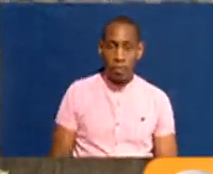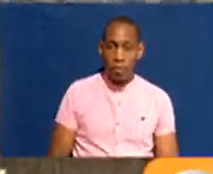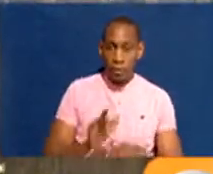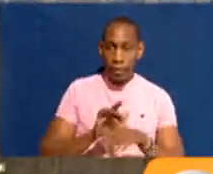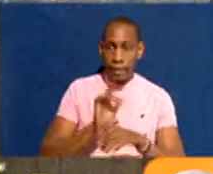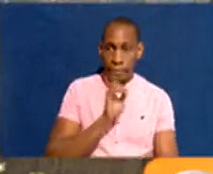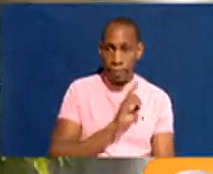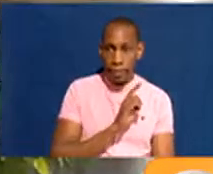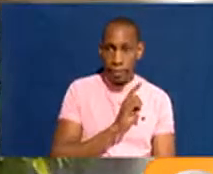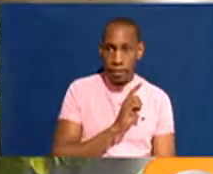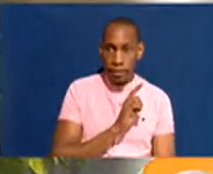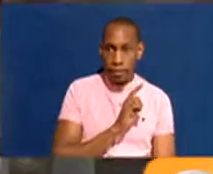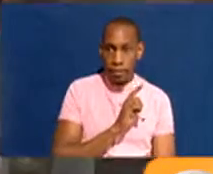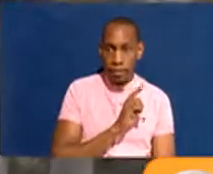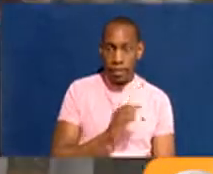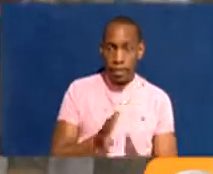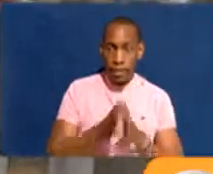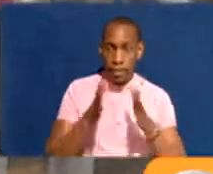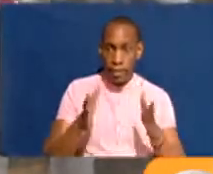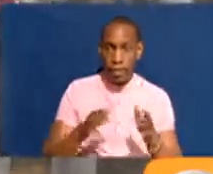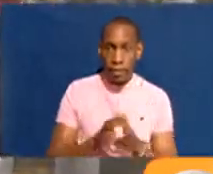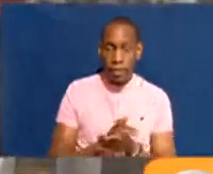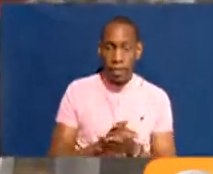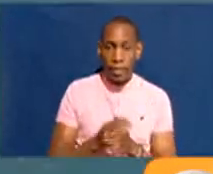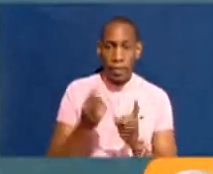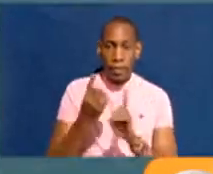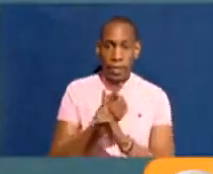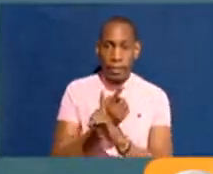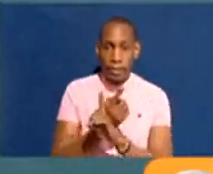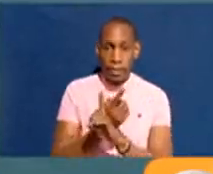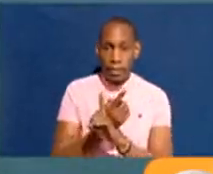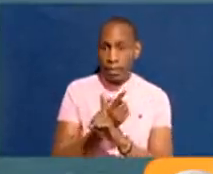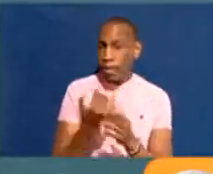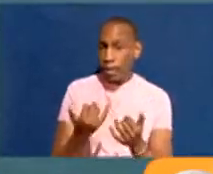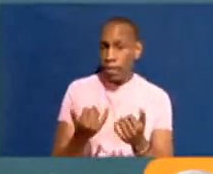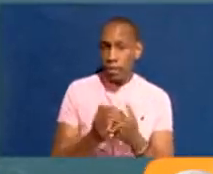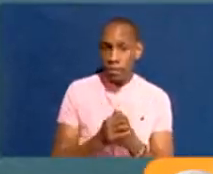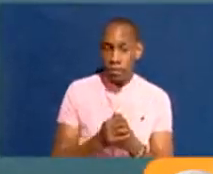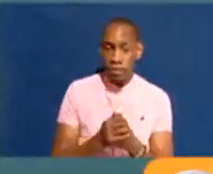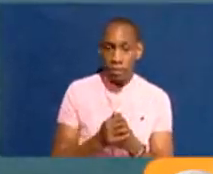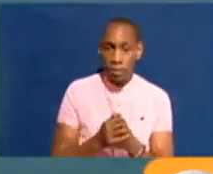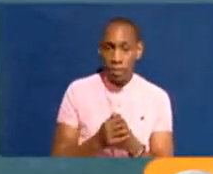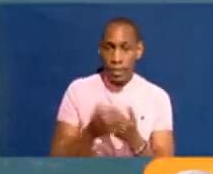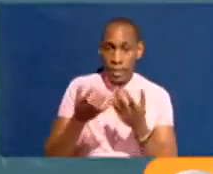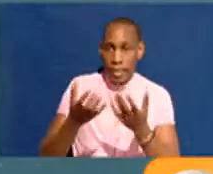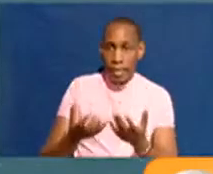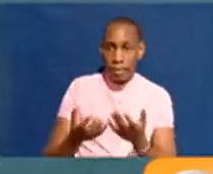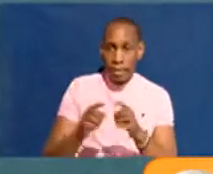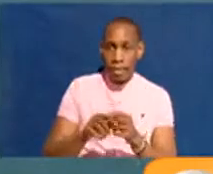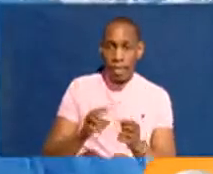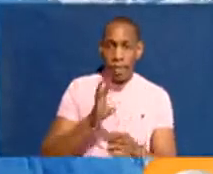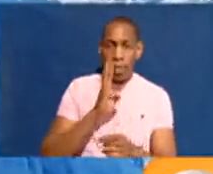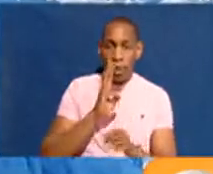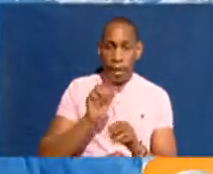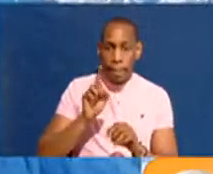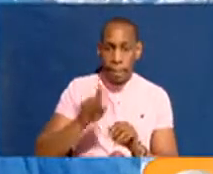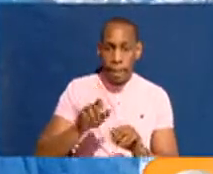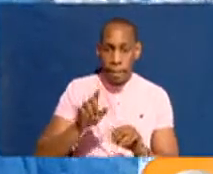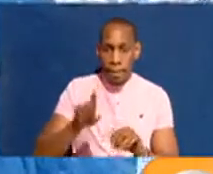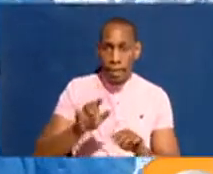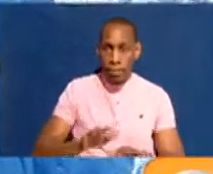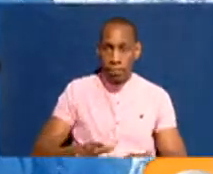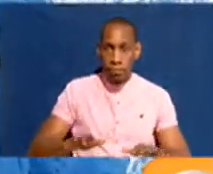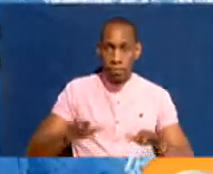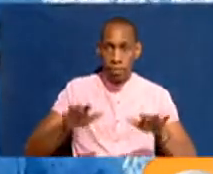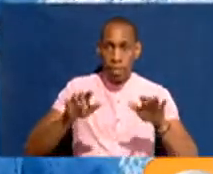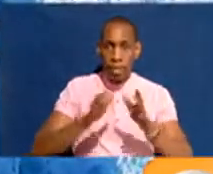yameathiriwa kikubwa sivyo vile ambavyo yako ni mazito lazima maji yapandishe sehemu ambazo